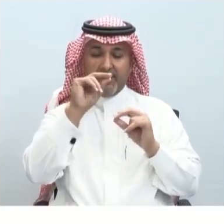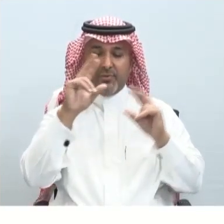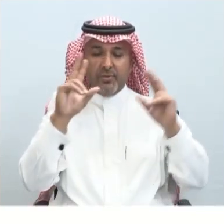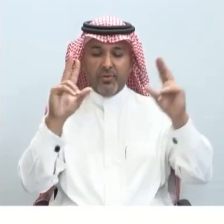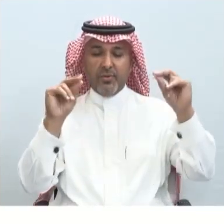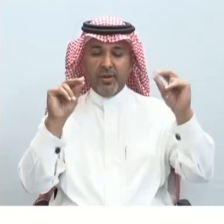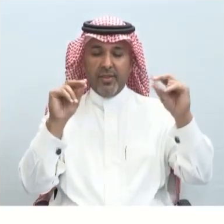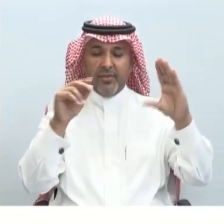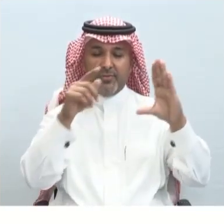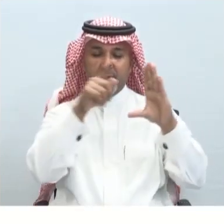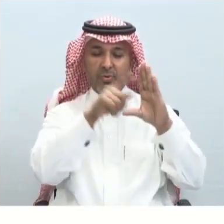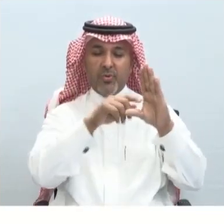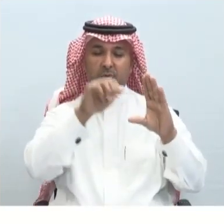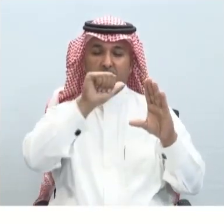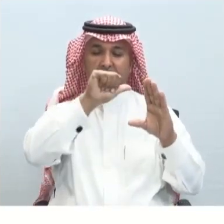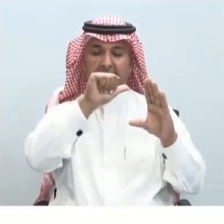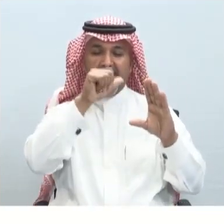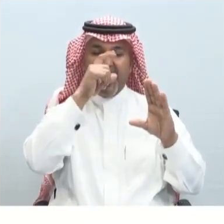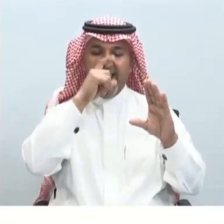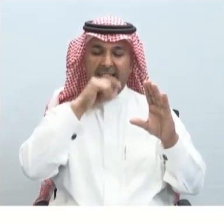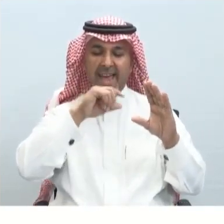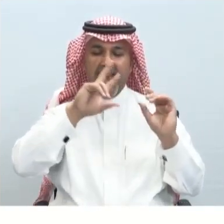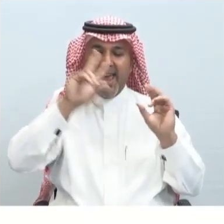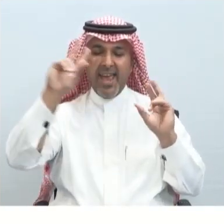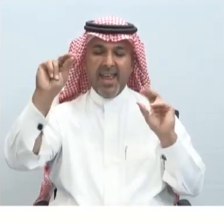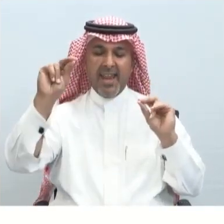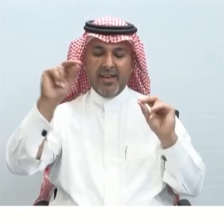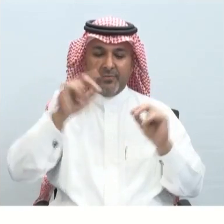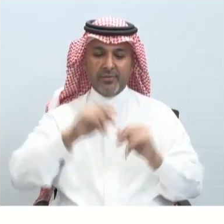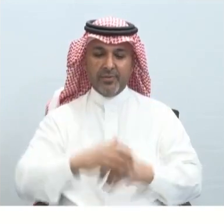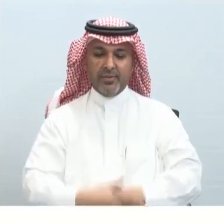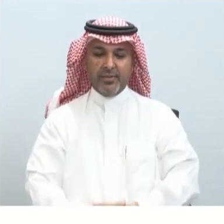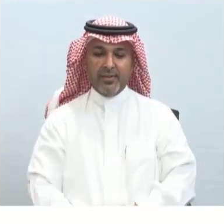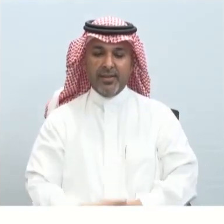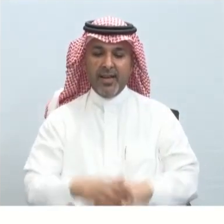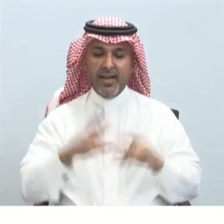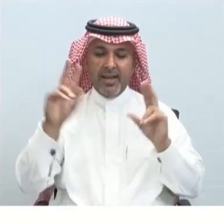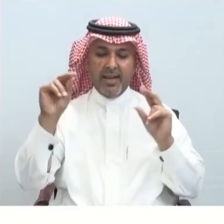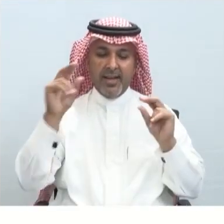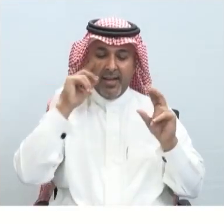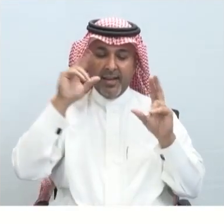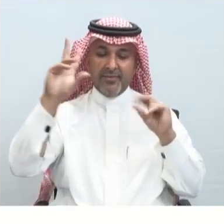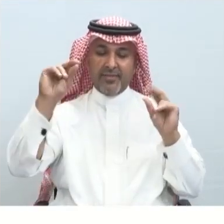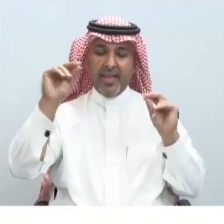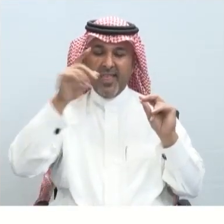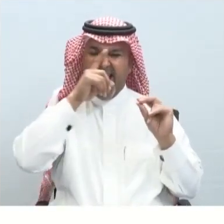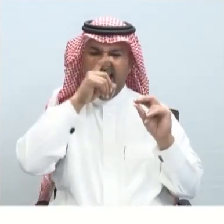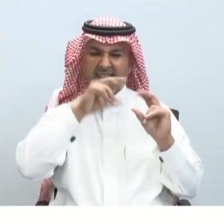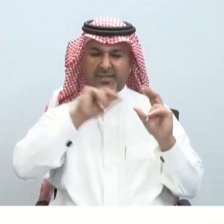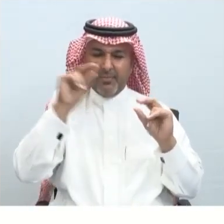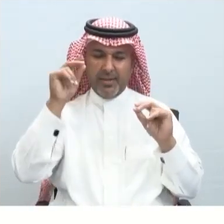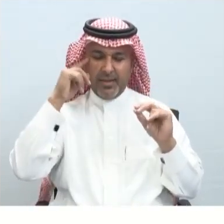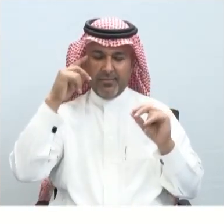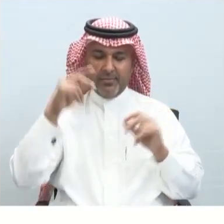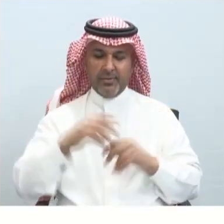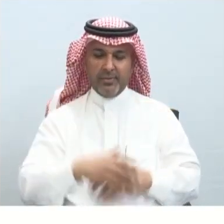مع بعض ونعرف انه من خصائص من خصائص متوازي الاضلاع ان كل زاويتين متقابلتين